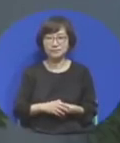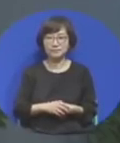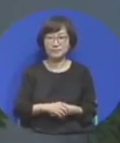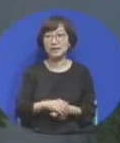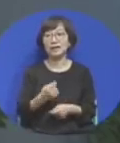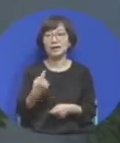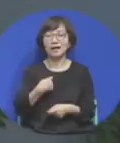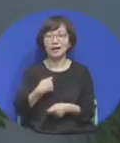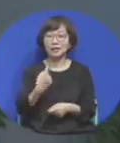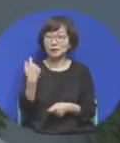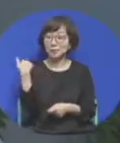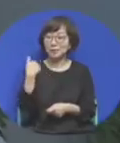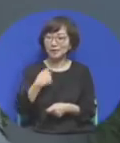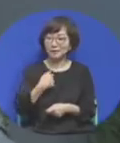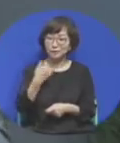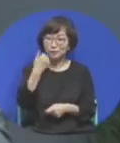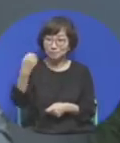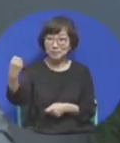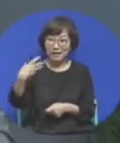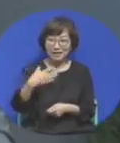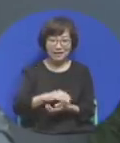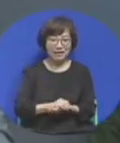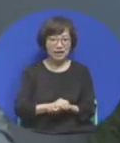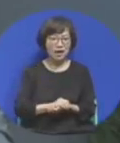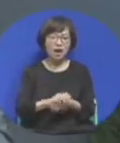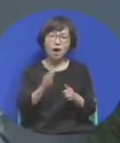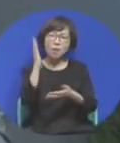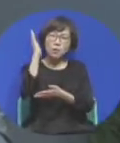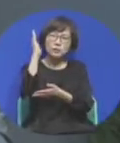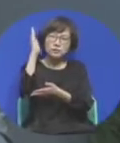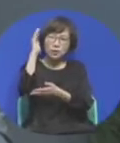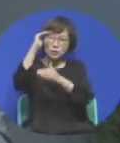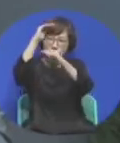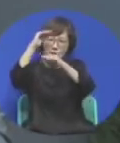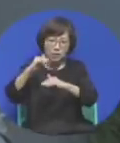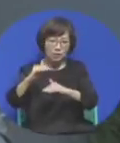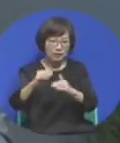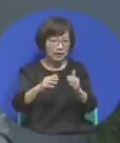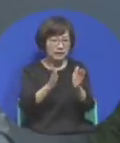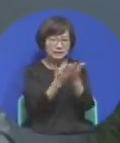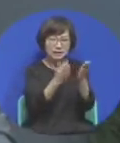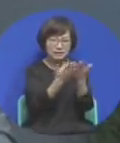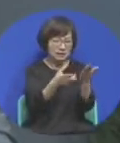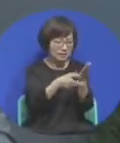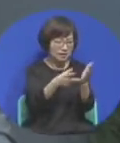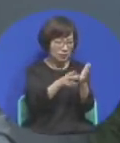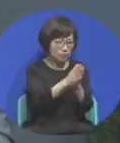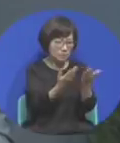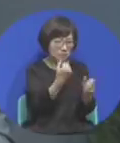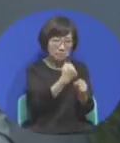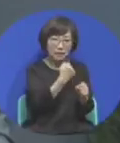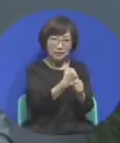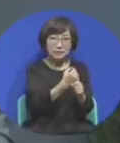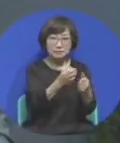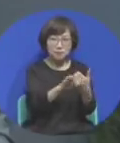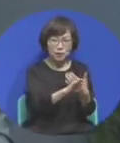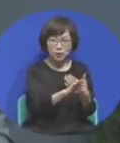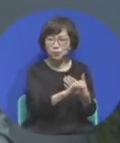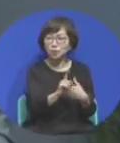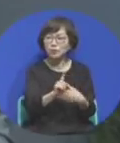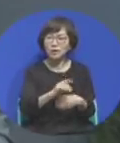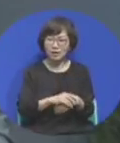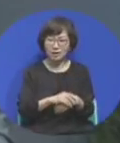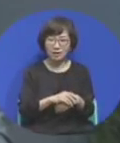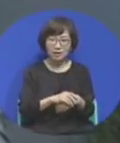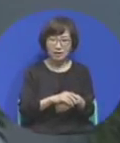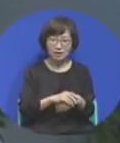And so I said to my executive secretaries, we have all these resources available. Nobody's going to buy it. Can we really maintain all of this and operate? 모르는 소리 그래서.